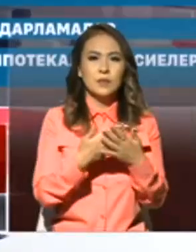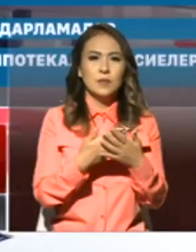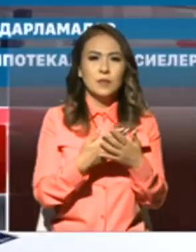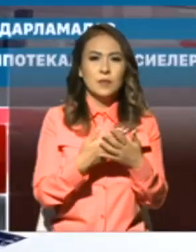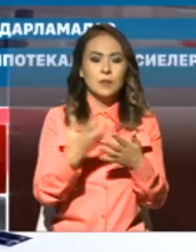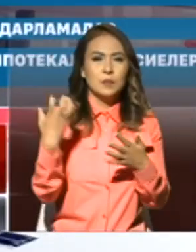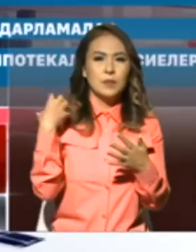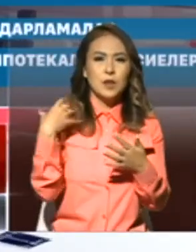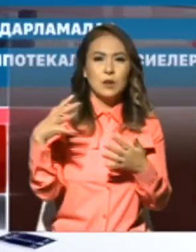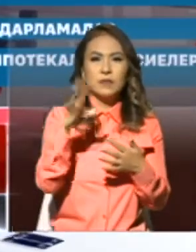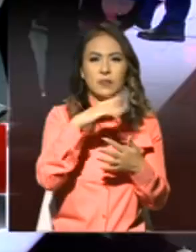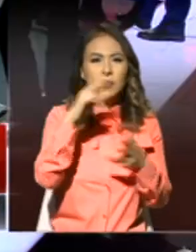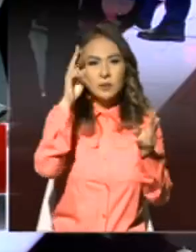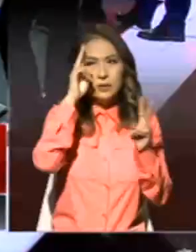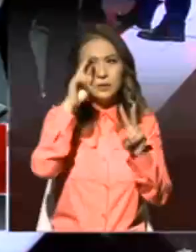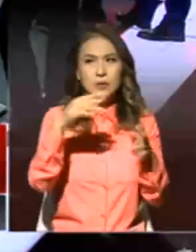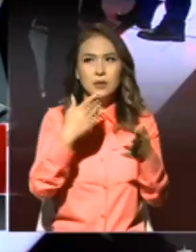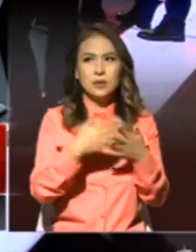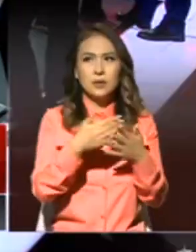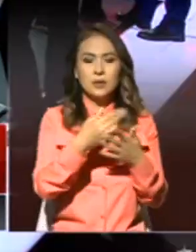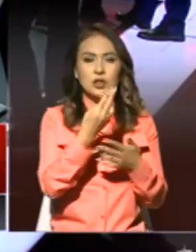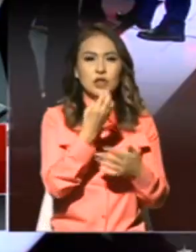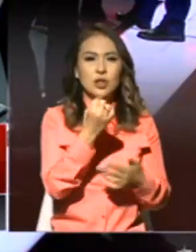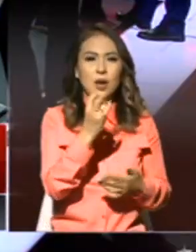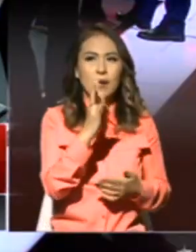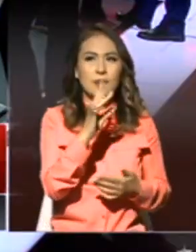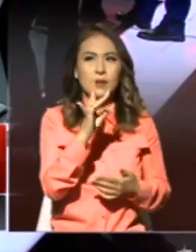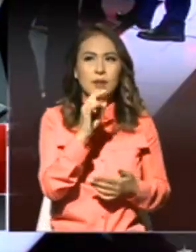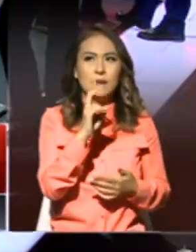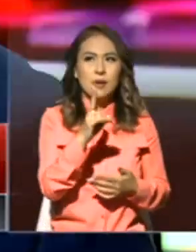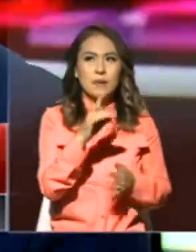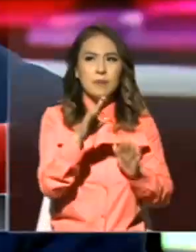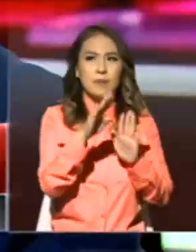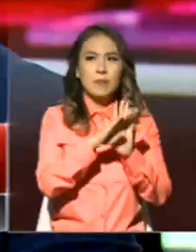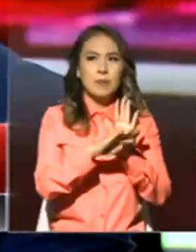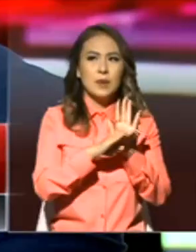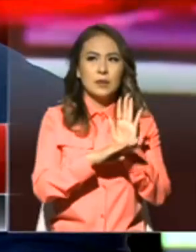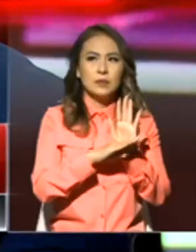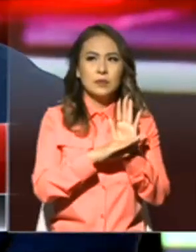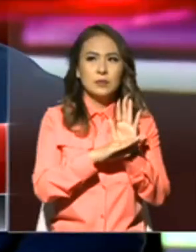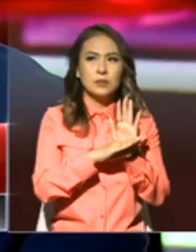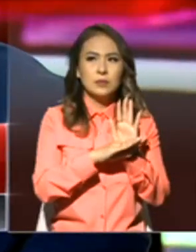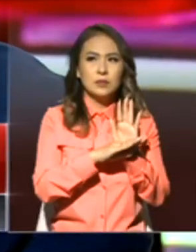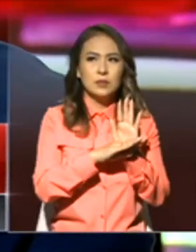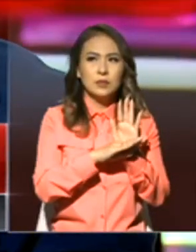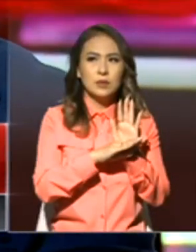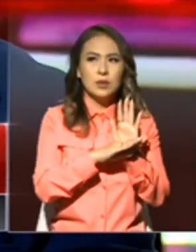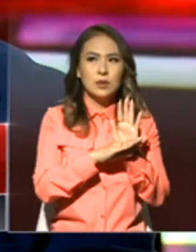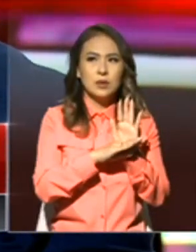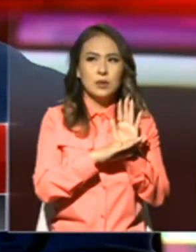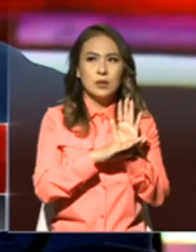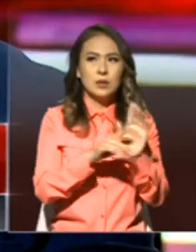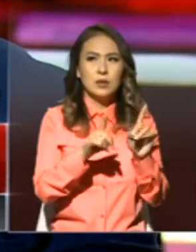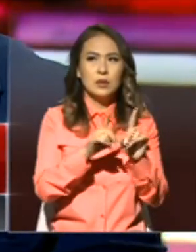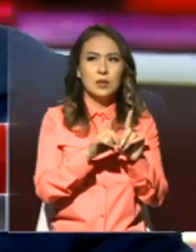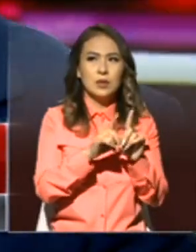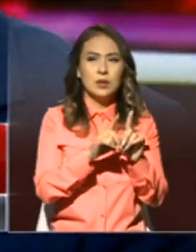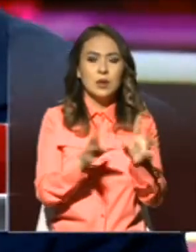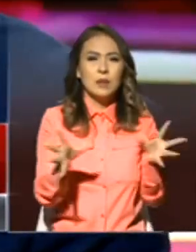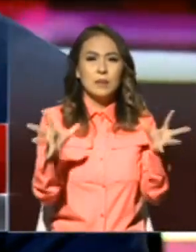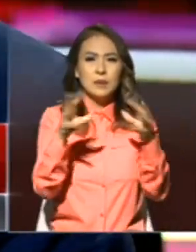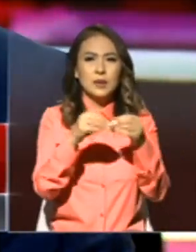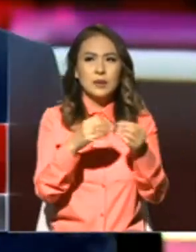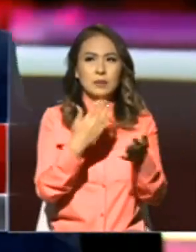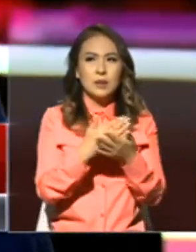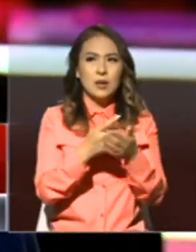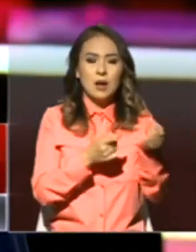басшылықта отқандар білмейтін шығар. Мысалы, мынау шаңырақ бағдарламасына алып келіп, бақытты отбасын қосып берген ғой үстіне, жапсарластырылып. Мысалы,